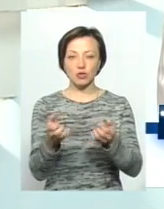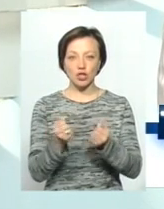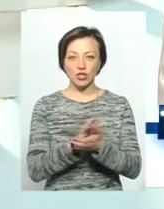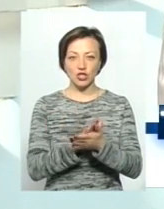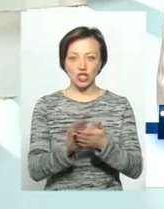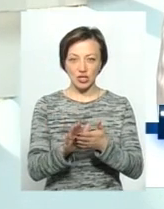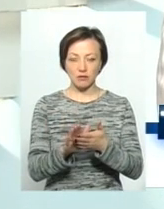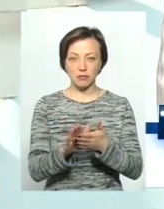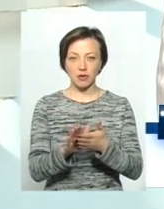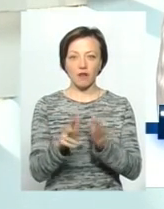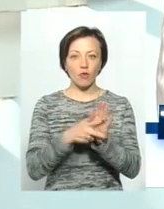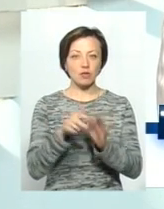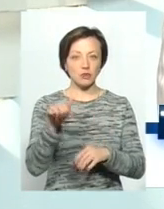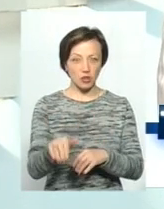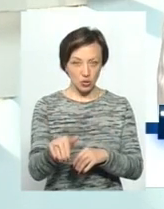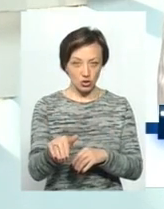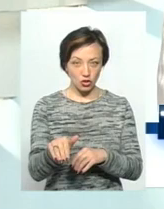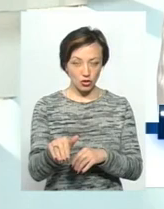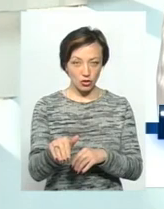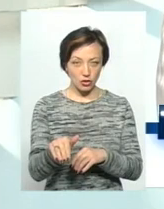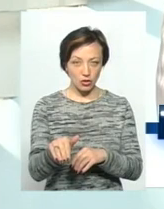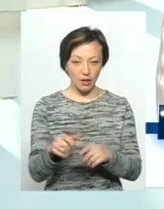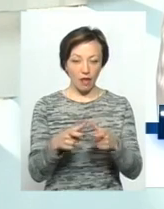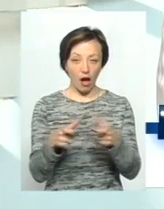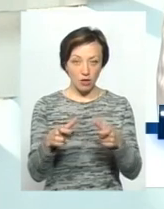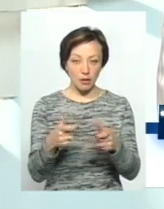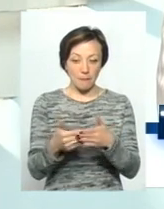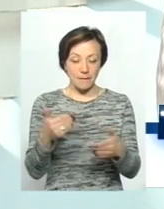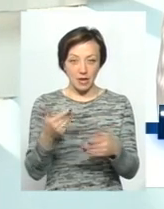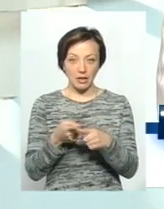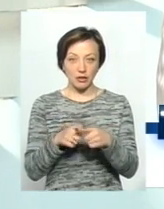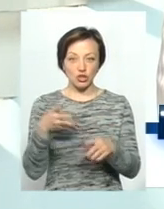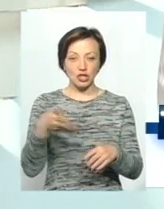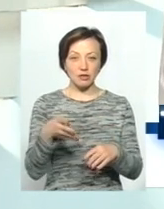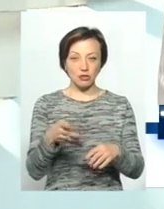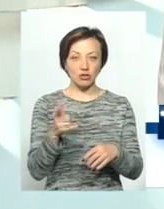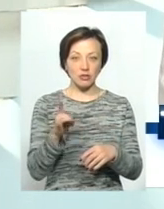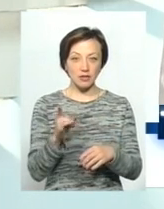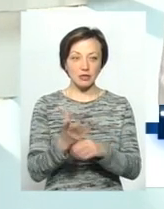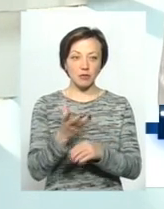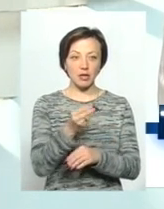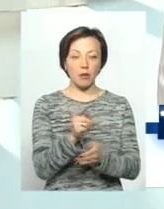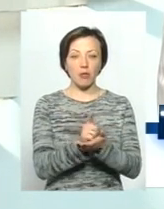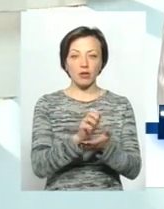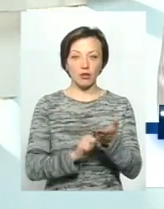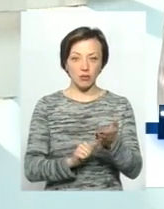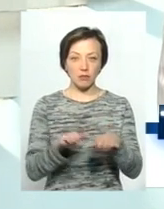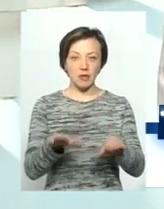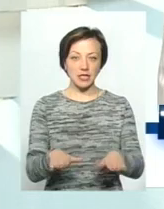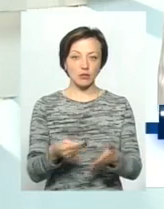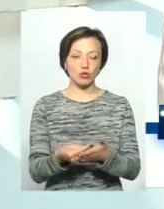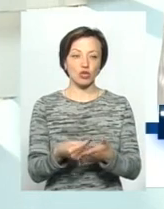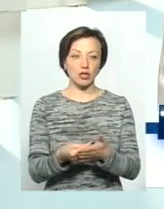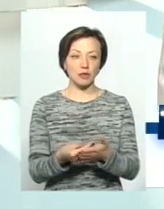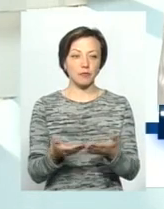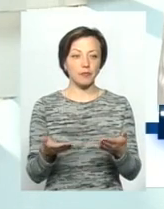чистыми, там, получит 8 тысяч на карточку, то перед этим 4 тысячи гривен заплатили налогов в местный бюджет.